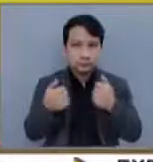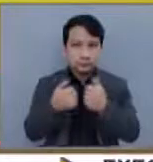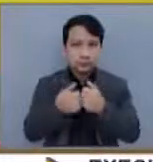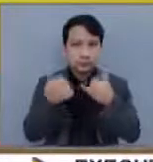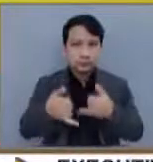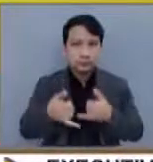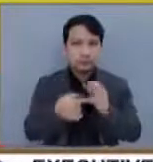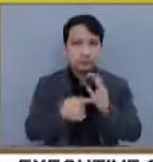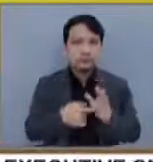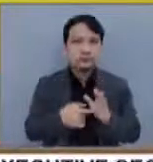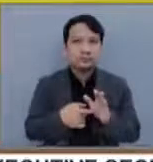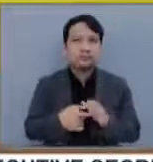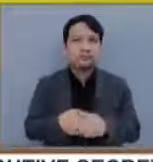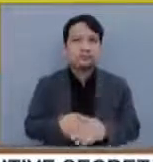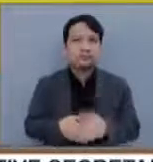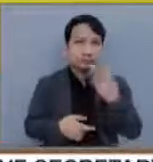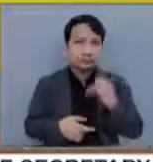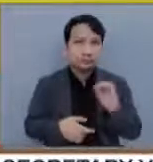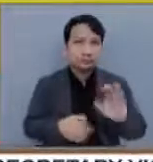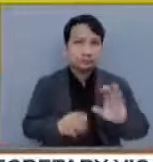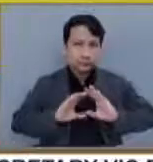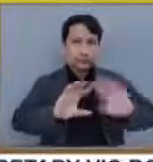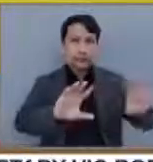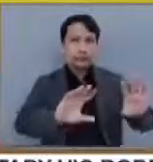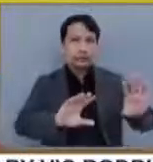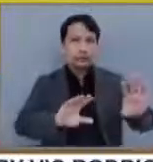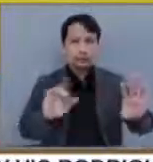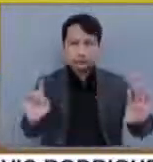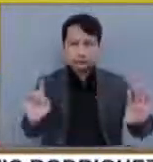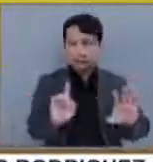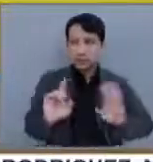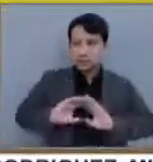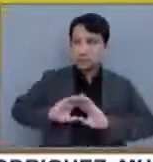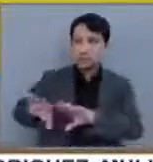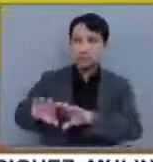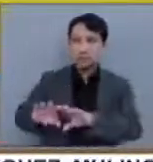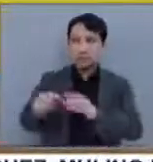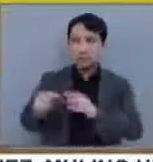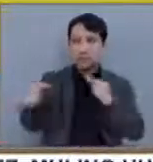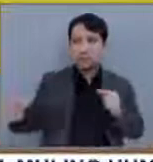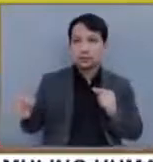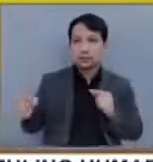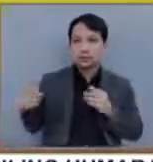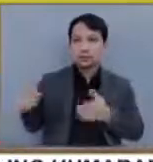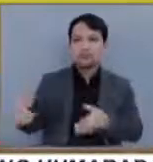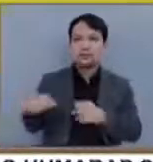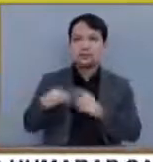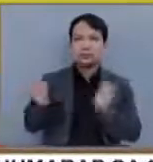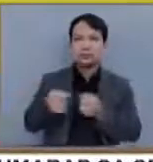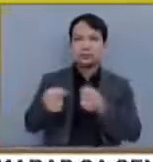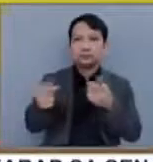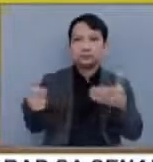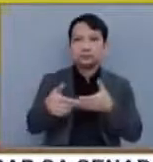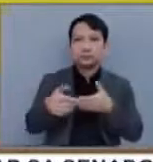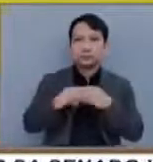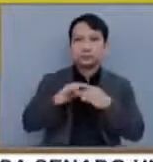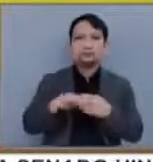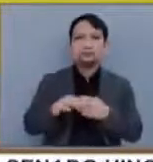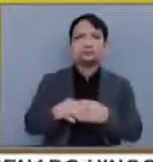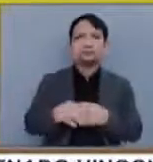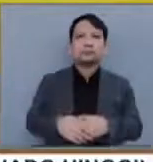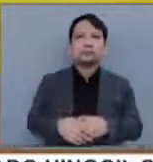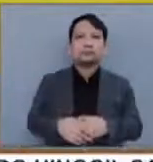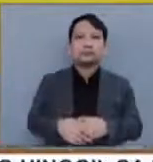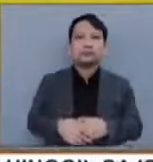laro matapos itulak ng isang player ang isa pang player ng kalabang team. Dahilan para masubsubito sa sahig ng basketball